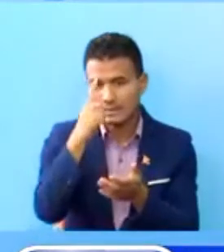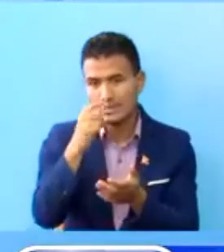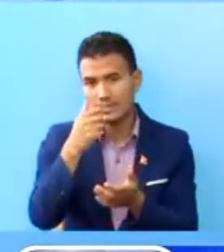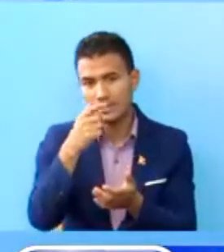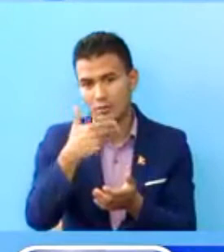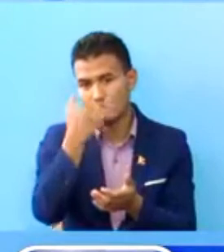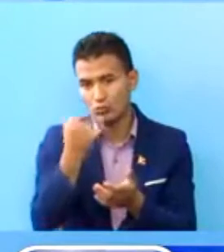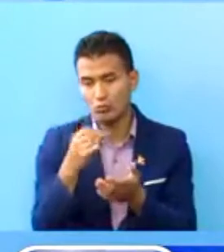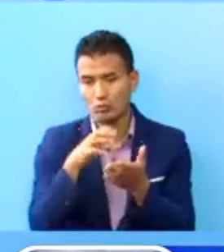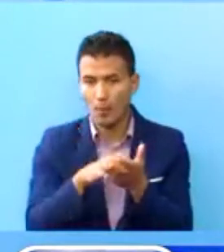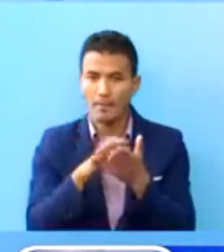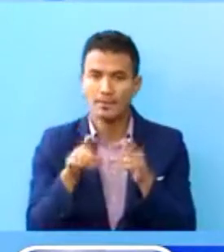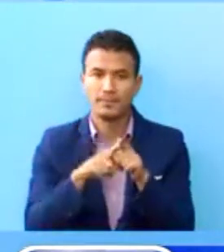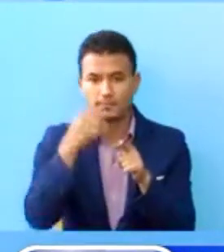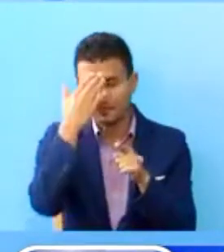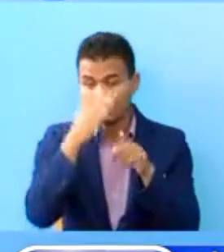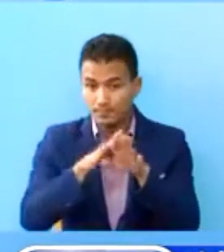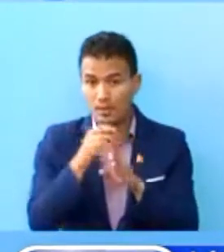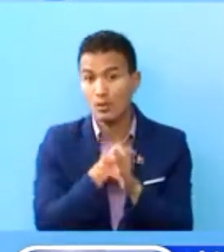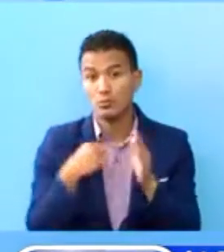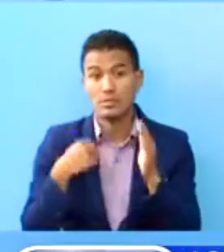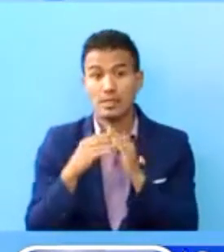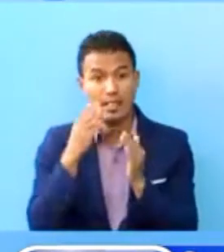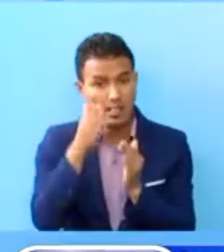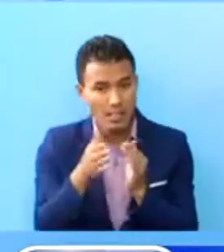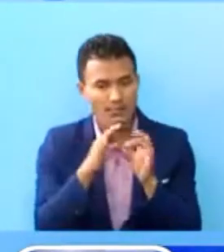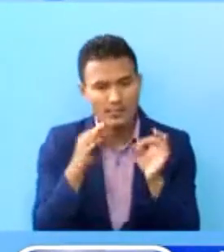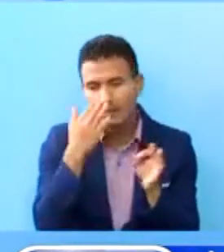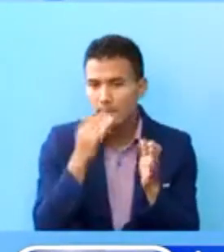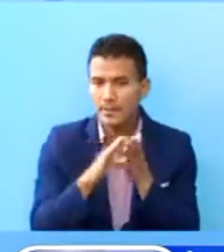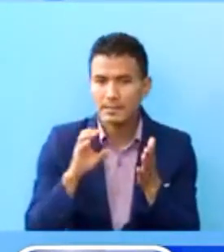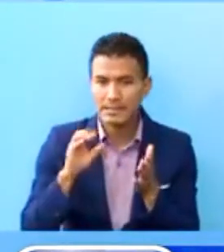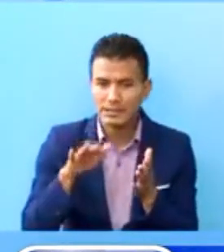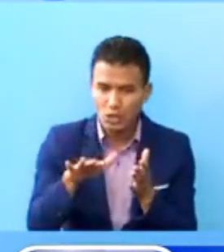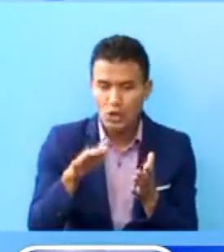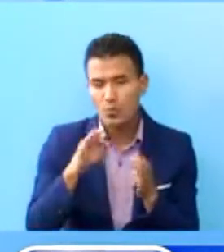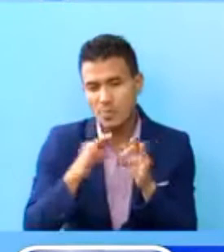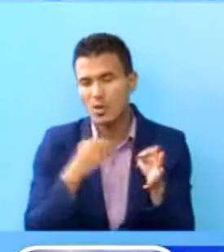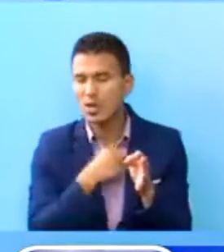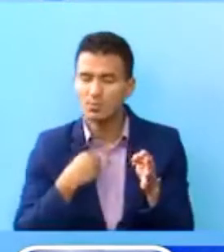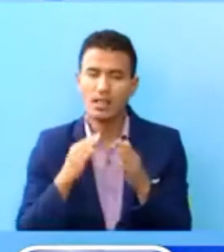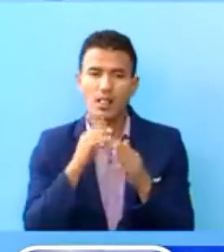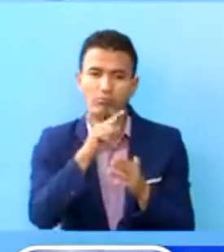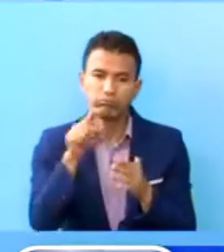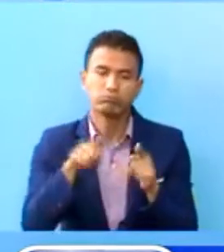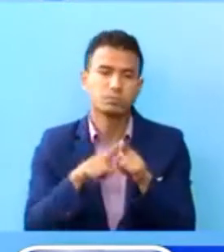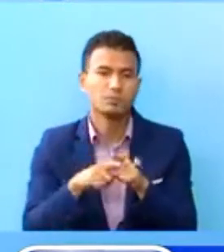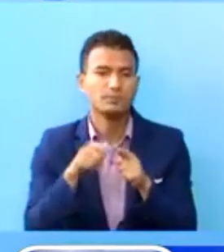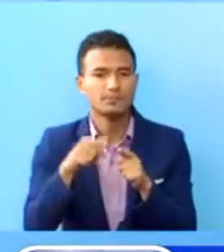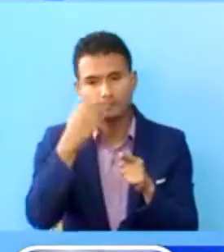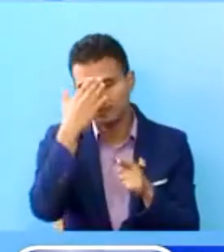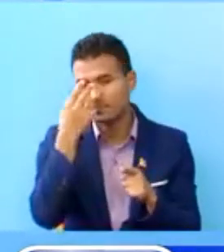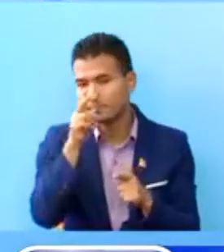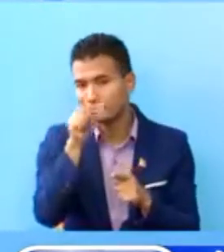ठाउँहरूबाट पनि सङ्क्रमित व्यक्तिहरू अस्पतालमा गएका र विभिन्न कारणले क्यान्सर अस्पताल लगायत विभिन्न अस्पतालहरूमा पनि यी